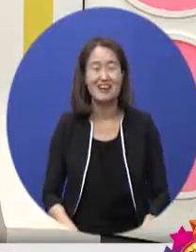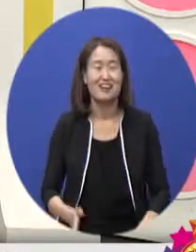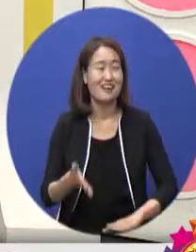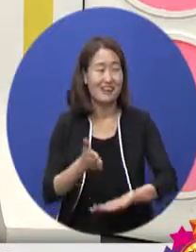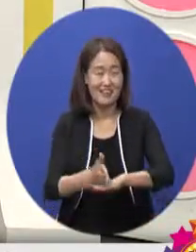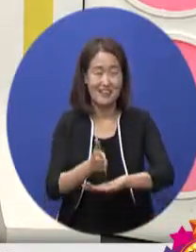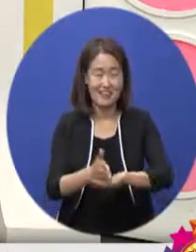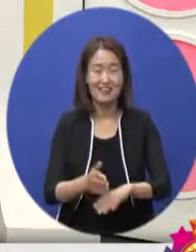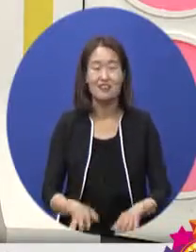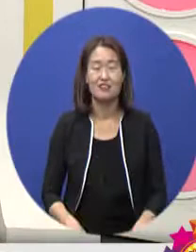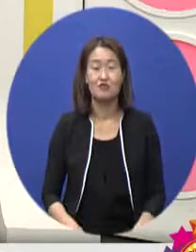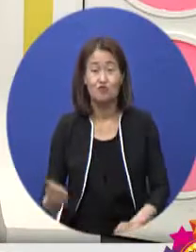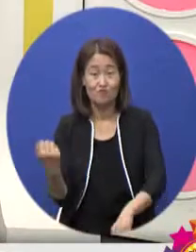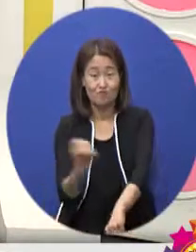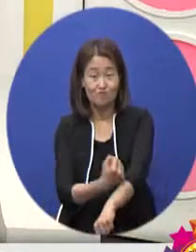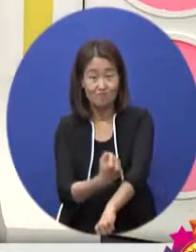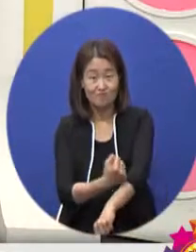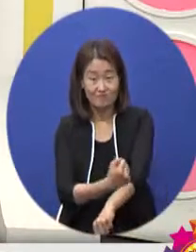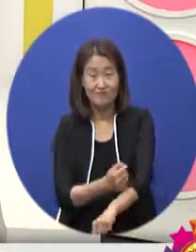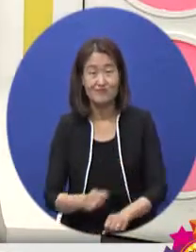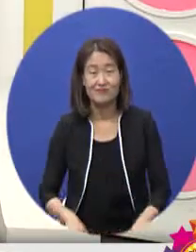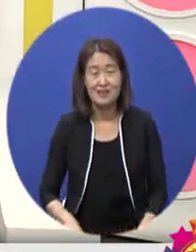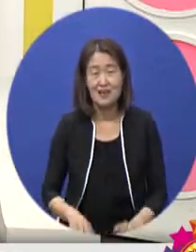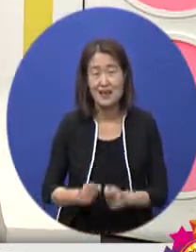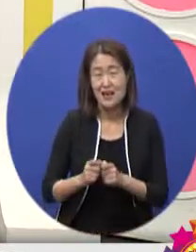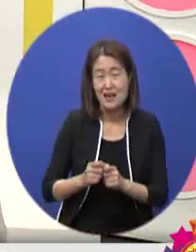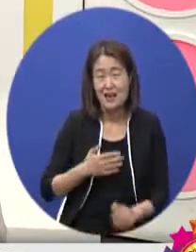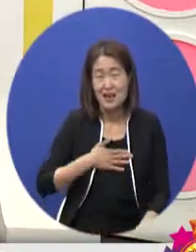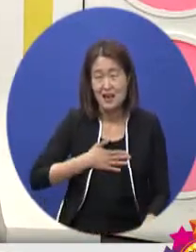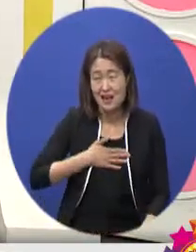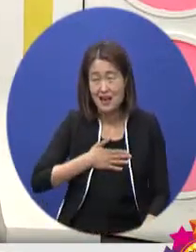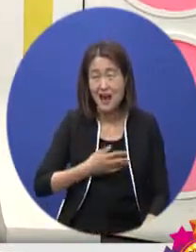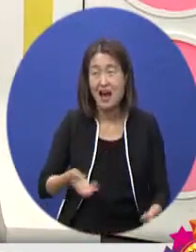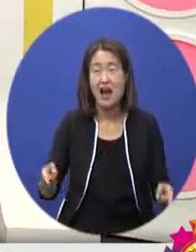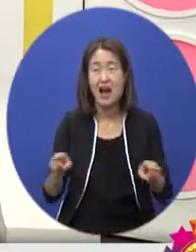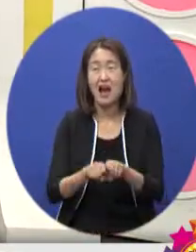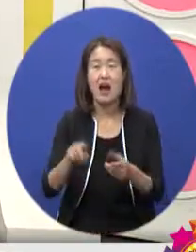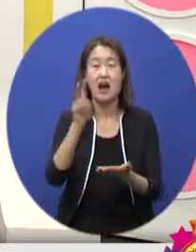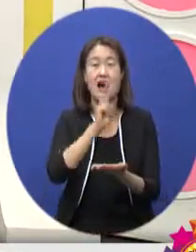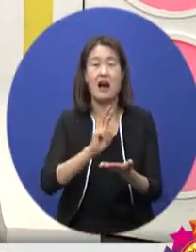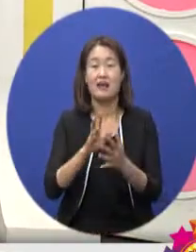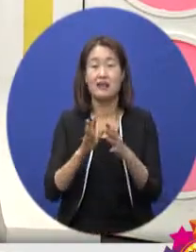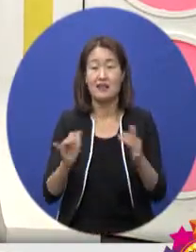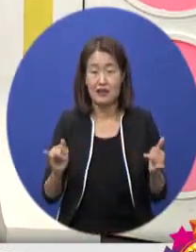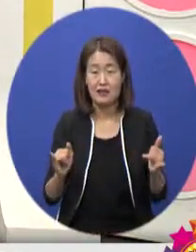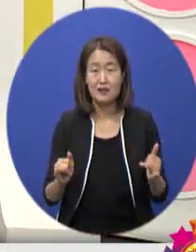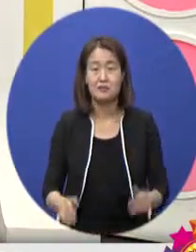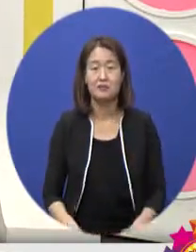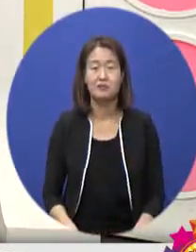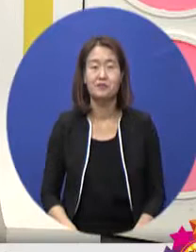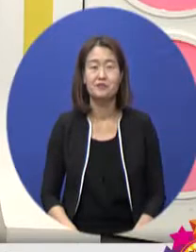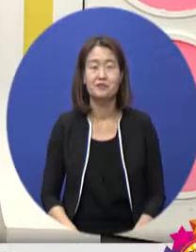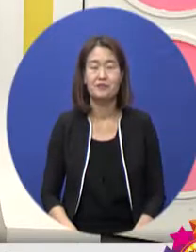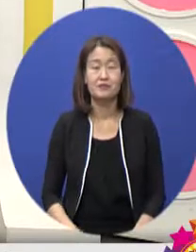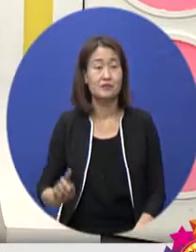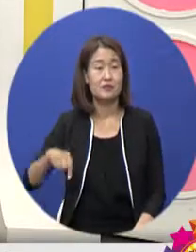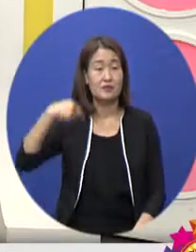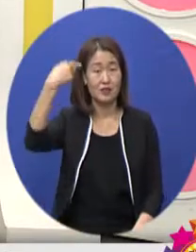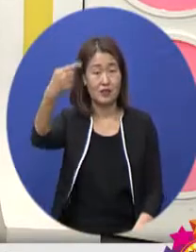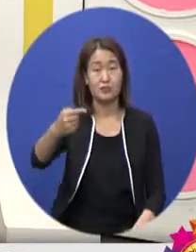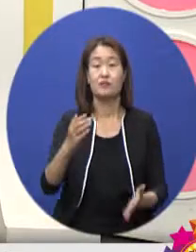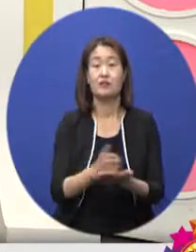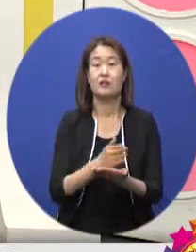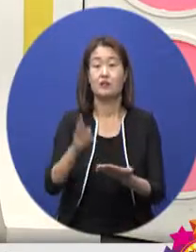감사합니다. 함께해서 감사했습니다. 수고하세요. 네. 네. 섬세한 감정으로 노래하는 가수 송난 씨 함께 하셨습니다. 네. 자, 계속해서 저희